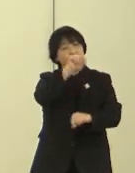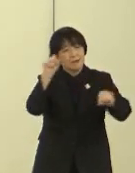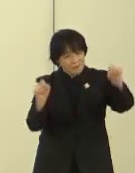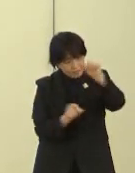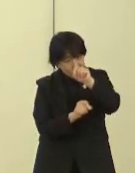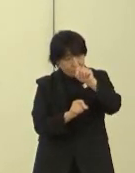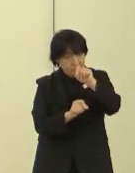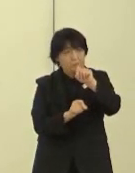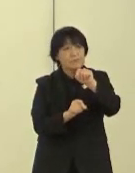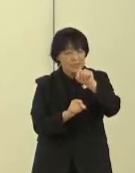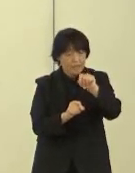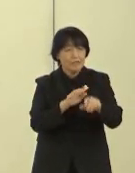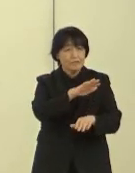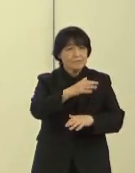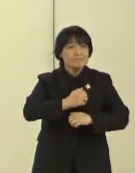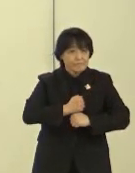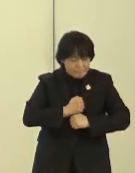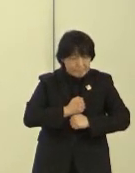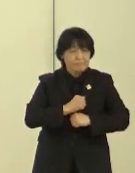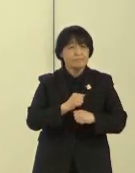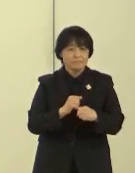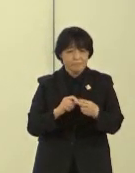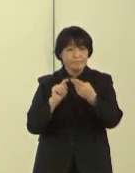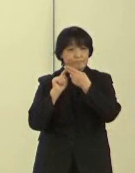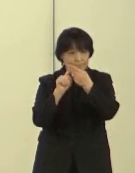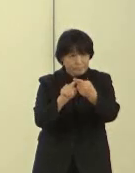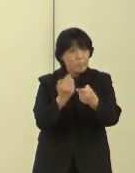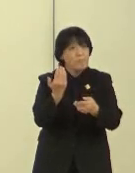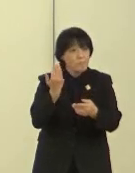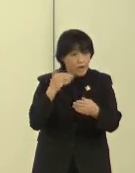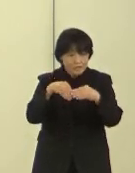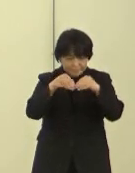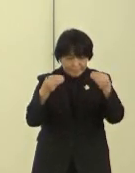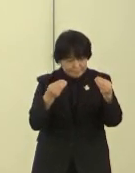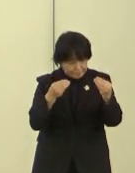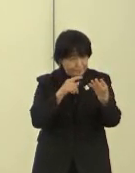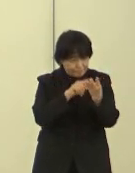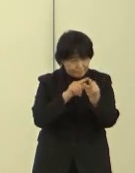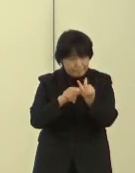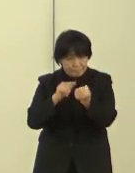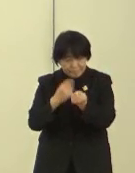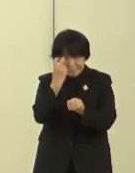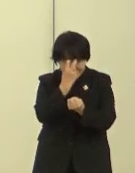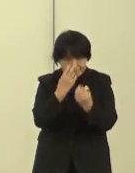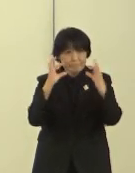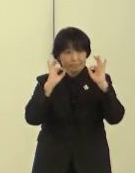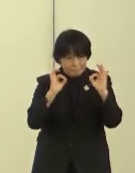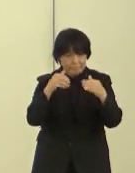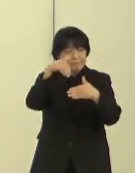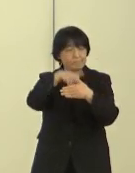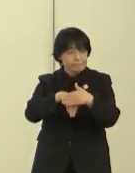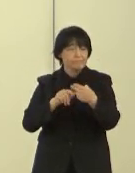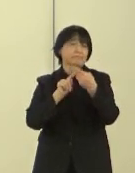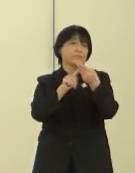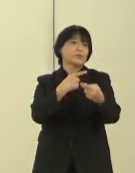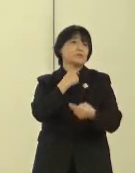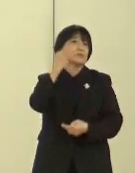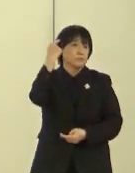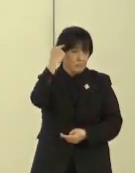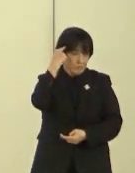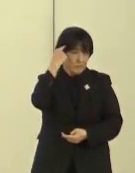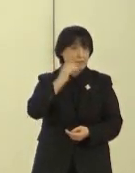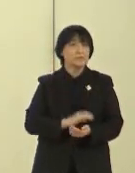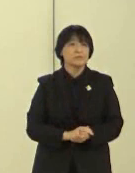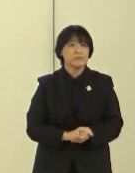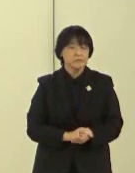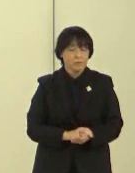申請前に添付資料のお忘れがないかご確認をいただきたいというふうに思います。そしてご